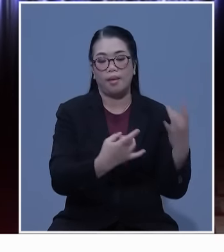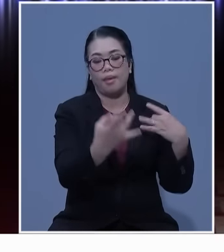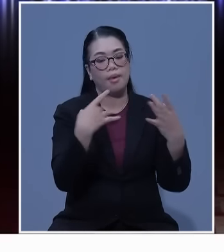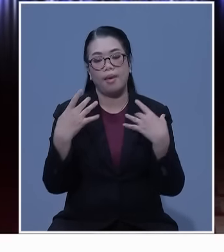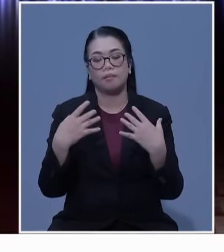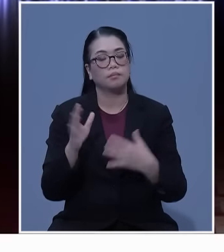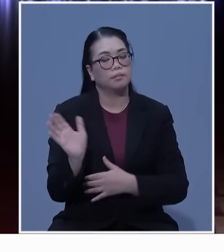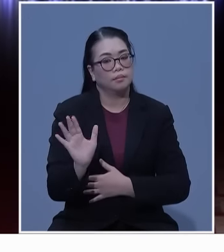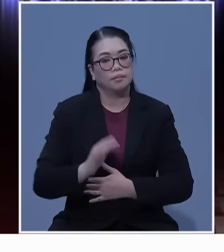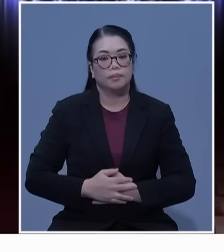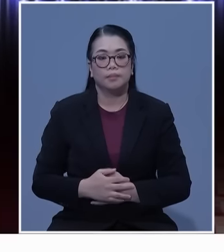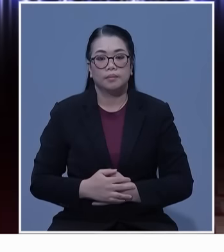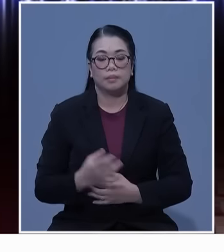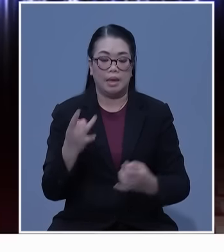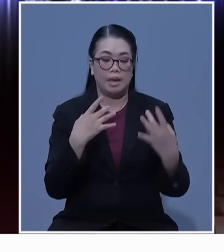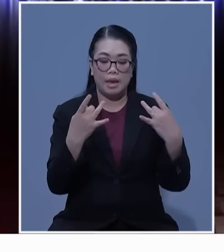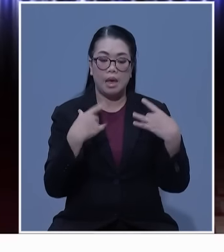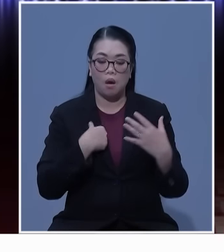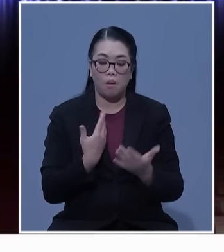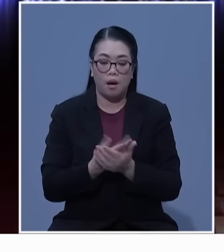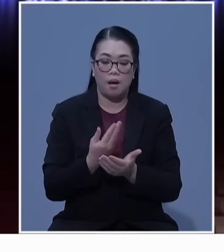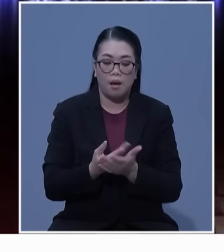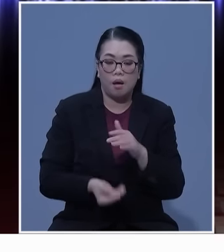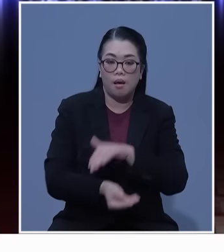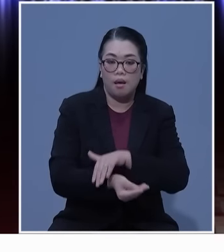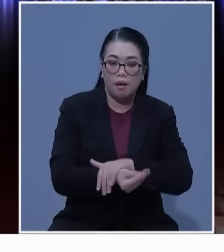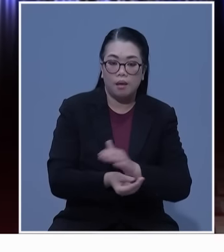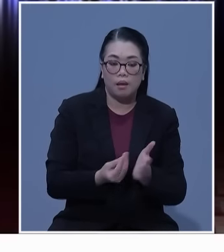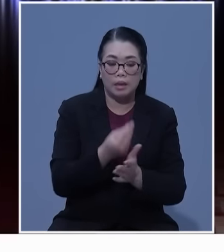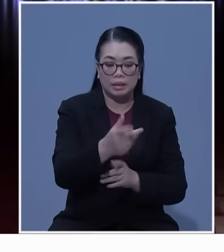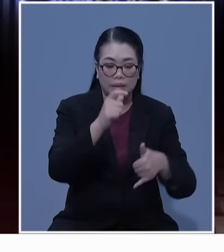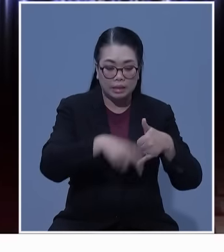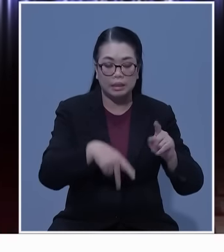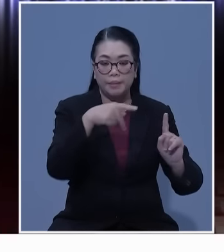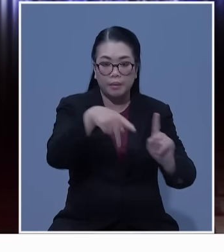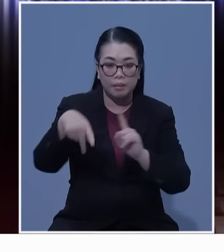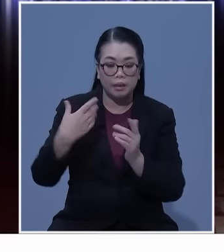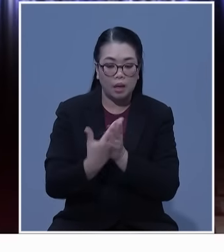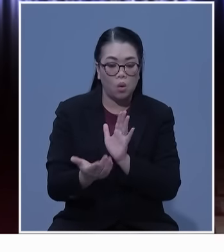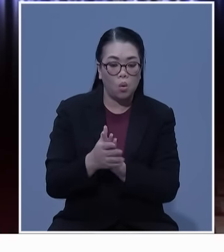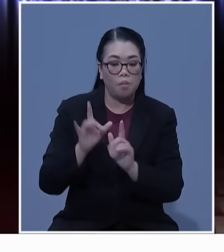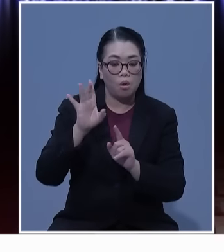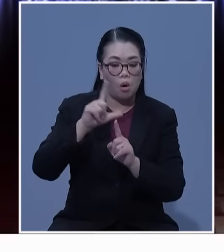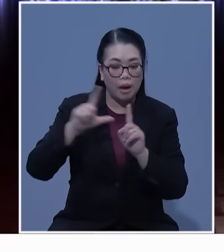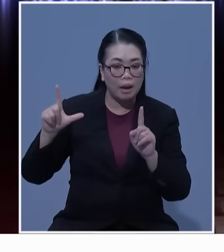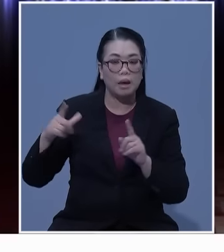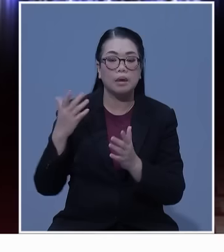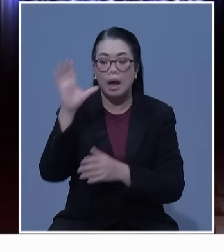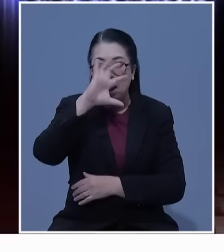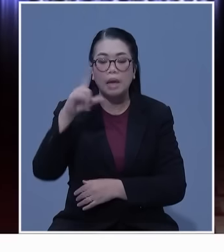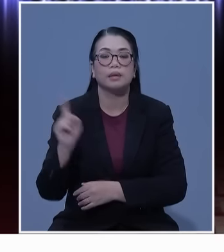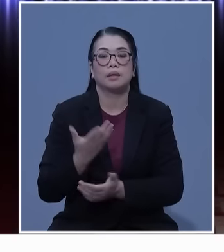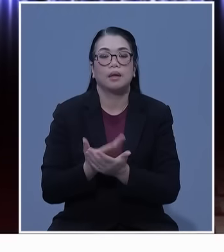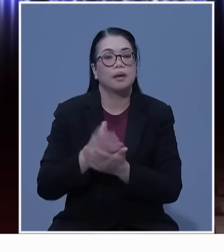อย่างนี้ไม่ได้แล้วการใส่ไลยว่าดิฉันซืเสียงละ 1000เนี่ยเสียงละพันนี่มันก็ต้องเป็น 100ล้านน่ะนะฮะอือจะไปหาที่ไหน่ะ